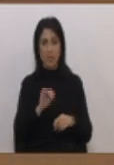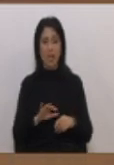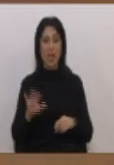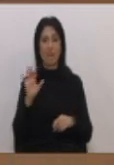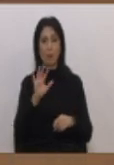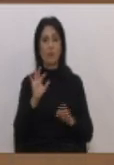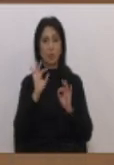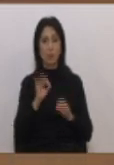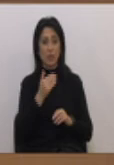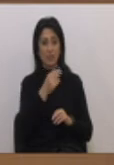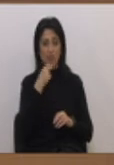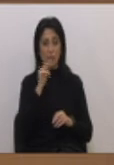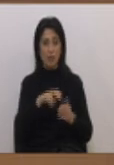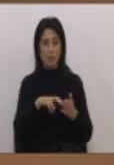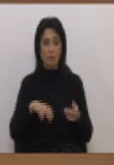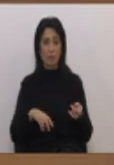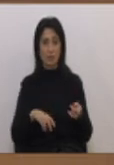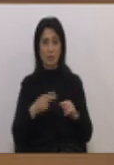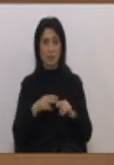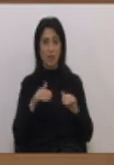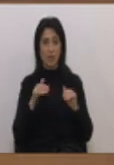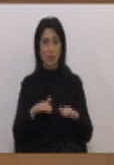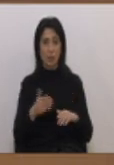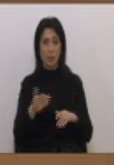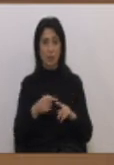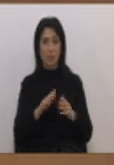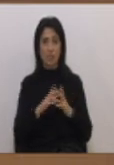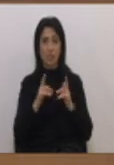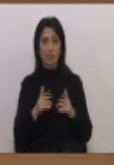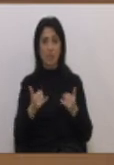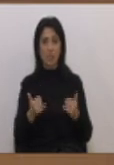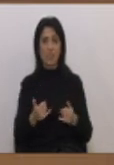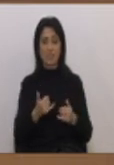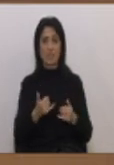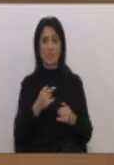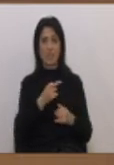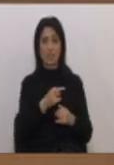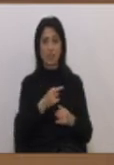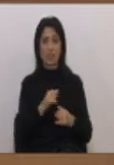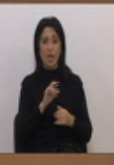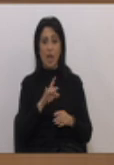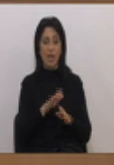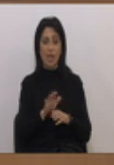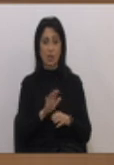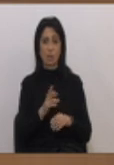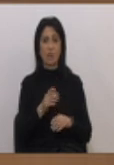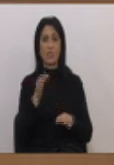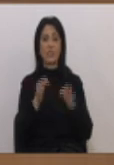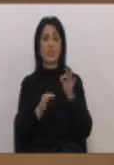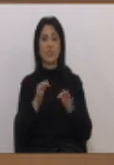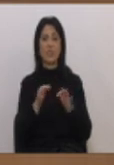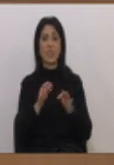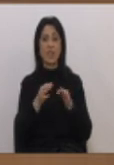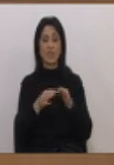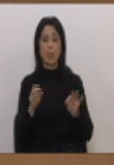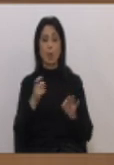parteneri, bine, să vor trece în Ibralia, da, îmi gândesc că trebuie să rămân amșe tăcme băstrest, cu un agarasul obțit, dar să samarțo, da,